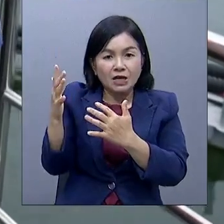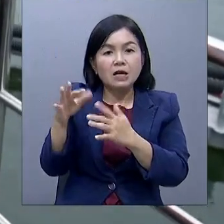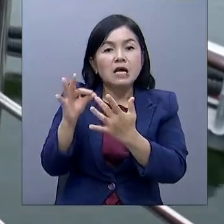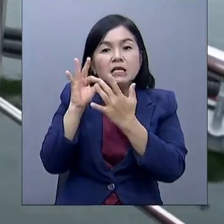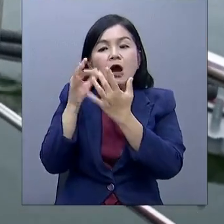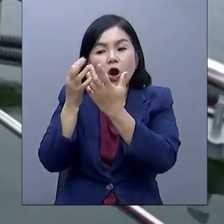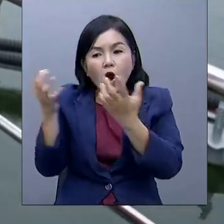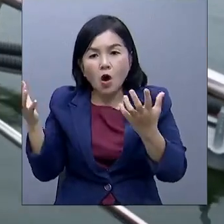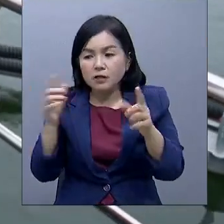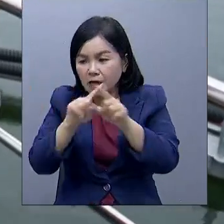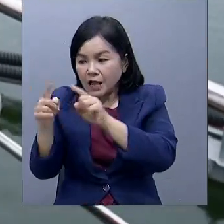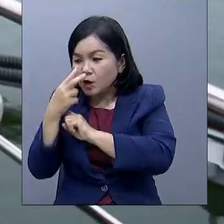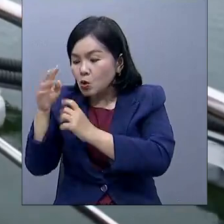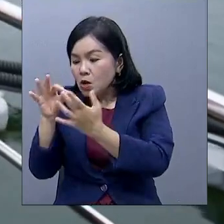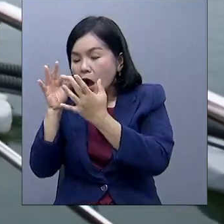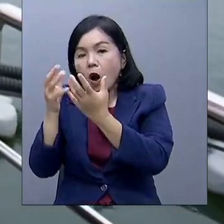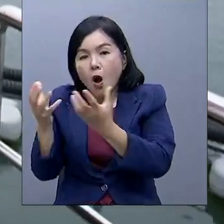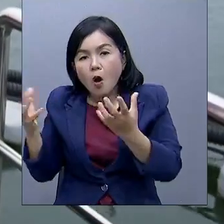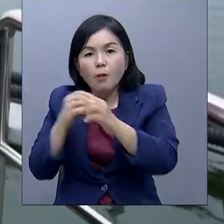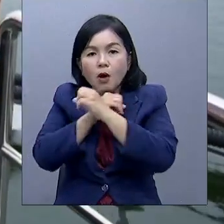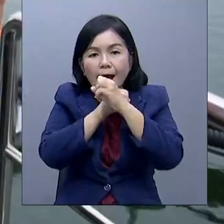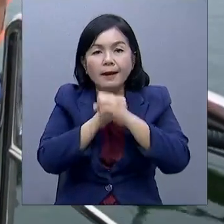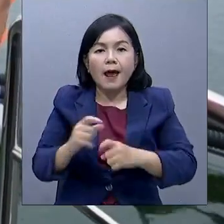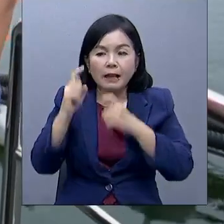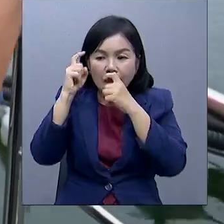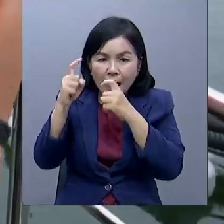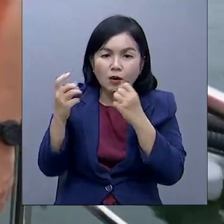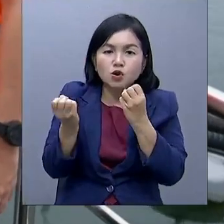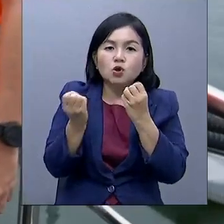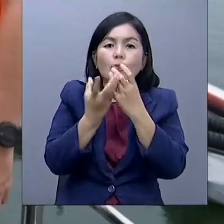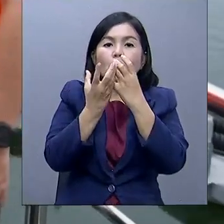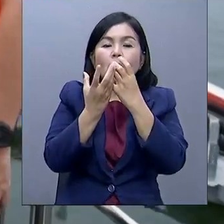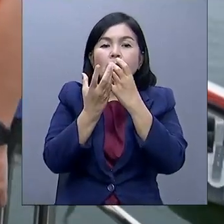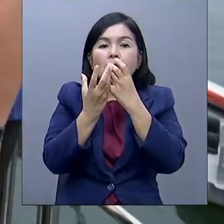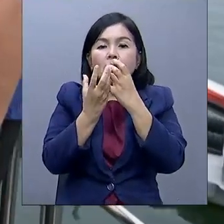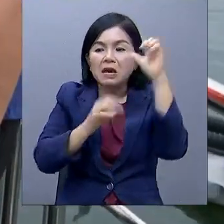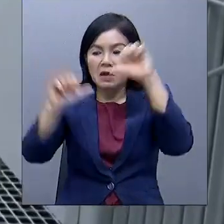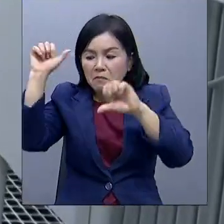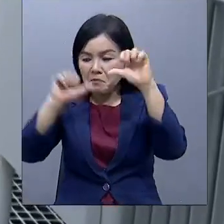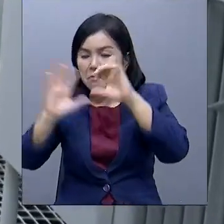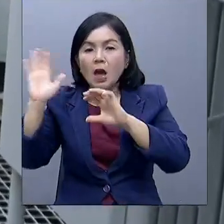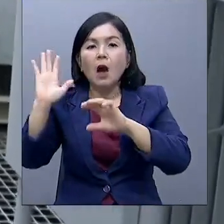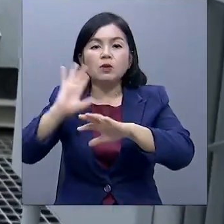ของกพ.นี่ก็คำนึงถึงเรื่องทั้งความคงทนแข็งแรงแล้วก็ความเป็นมิตรกับสิ่งแวดล้อมครับ